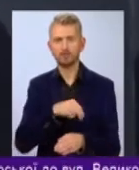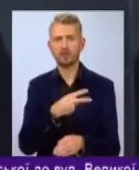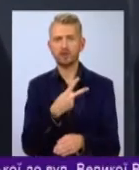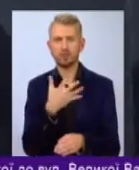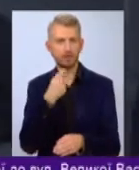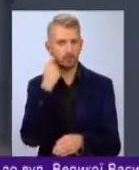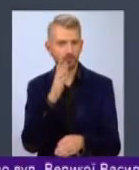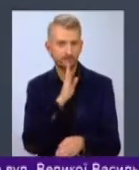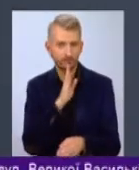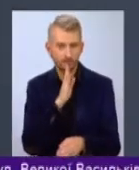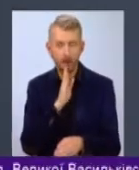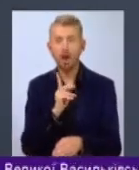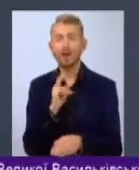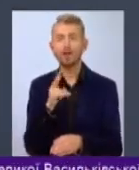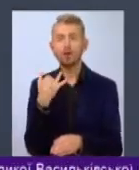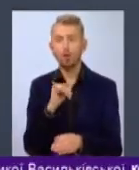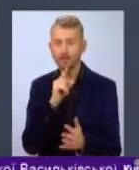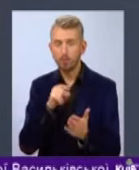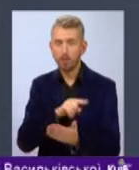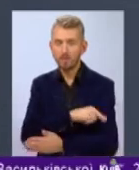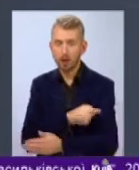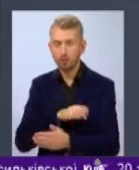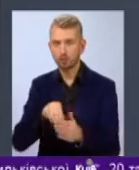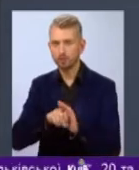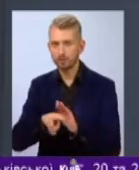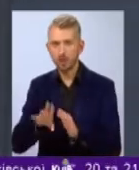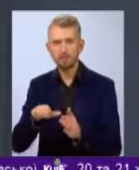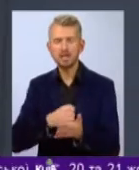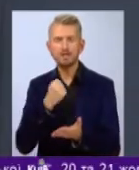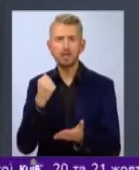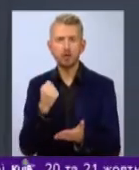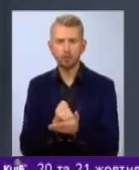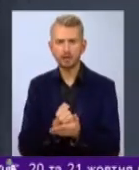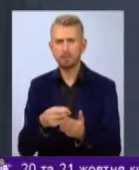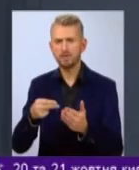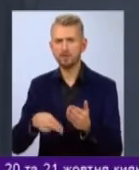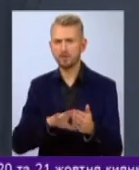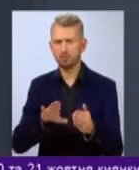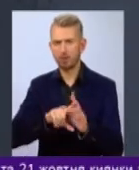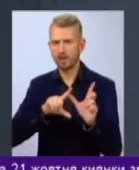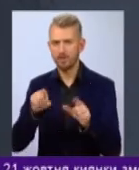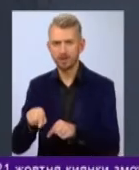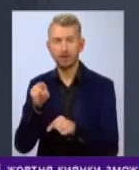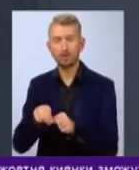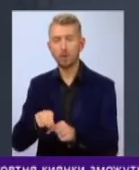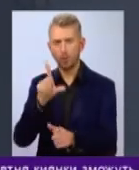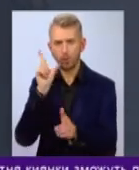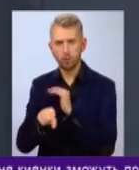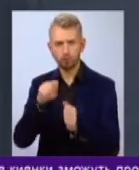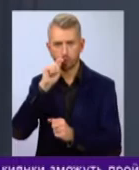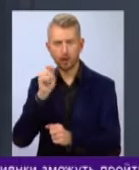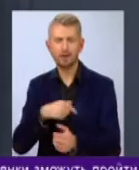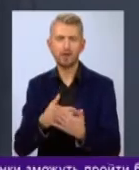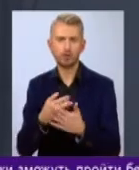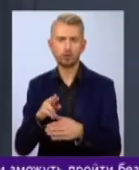потрапив у лікарню, але звідти втік. Після встановлення запобіжного заходу у вигляді підписки про невиїзд, пасинок Фірташа виїхав з України для